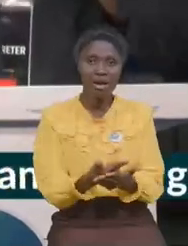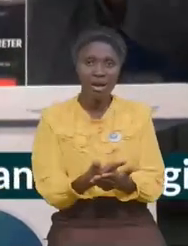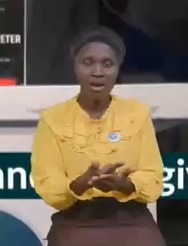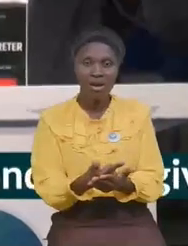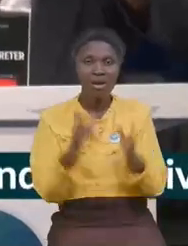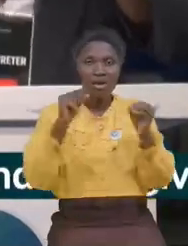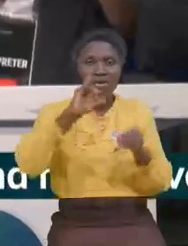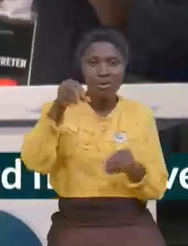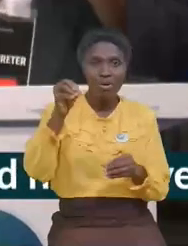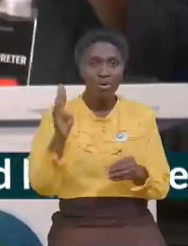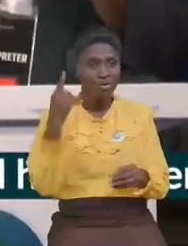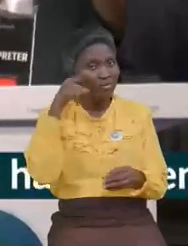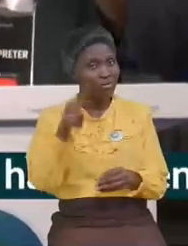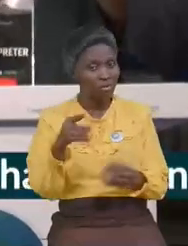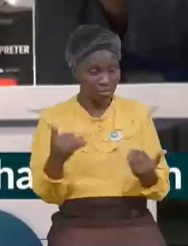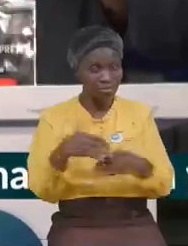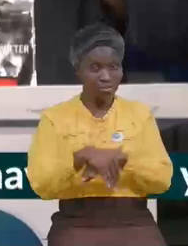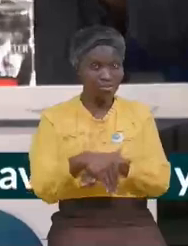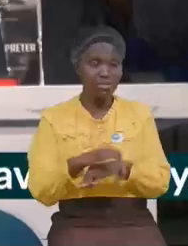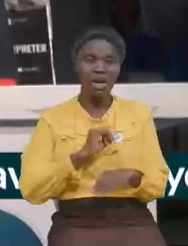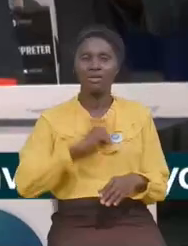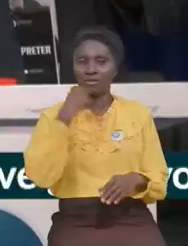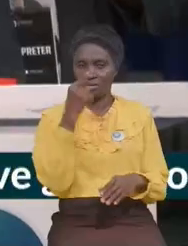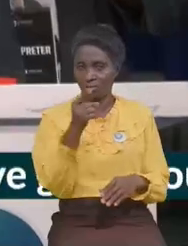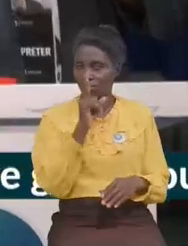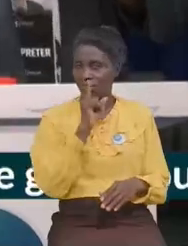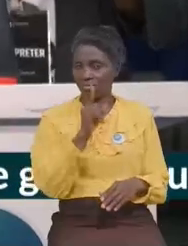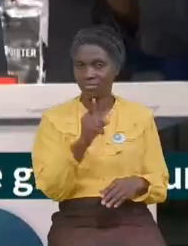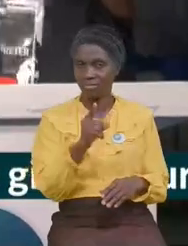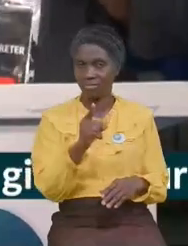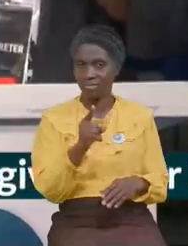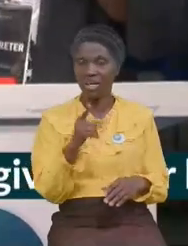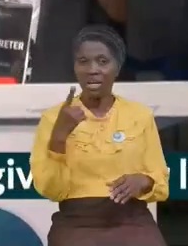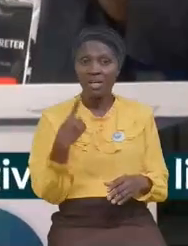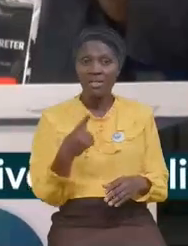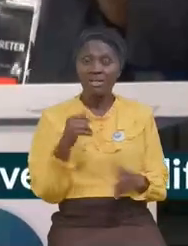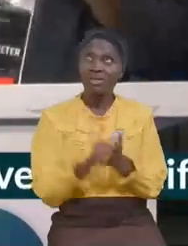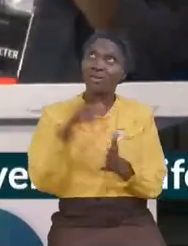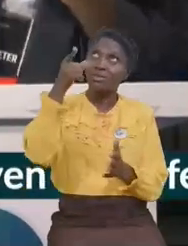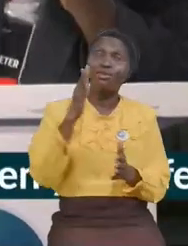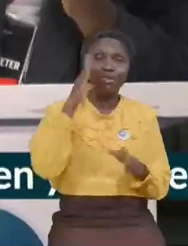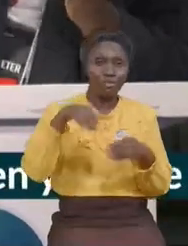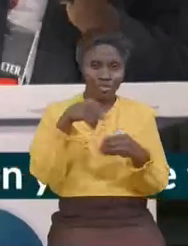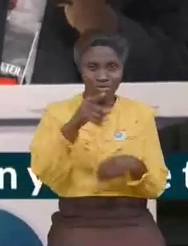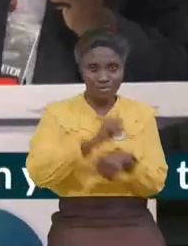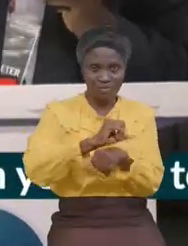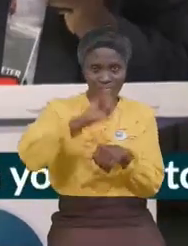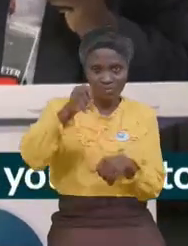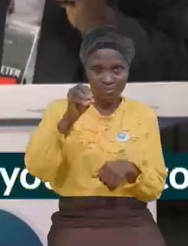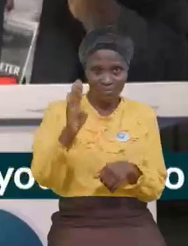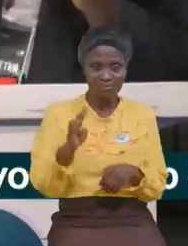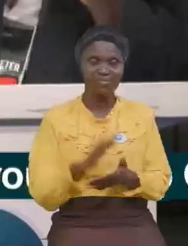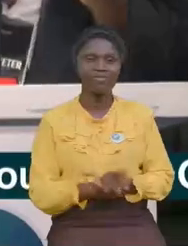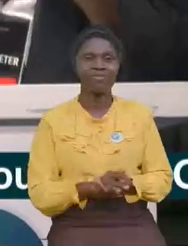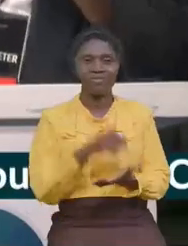que tu sois un licencié chômeur, ce soit un diplômé chômeur, je te le dis ce soir, que Dieu